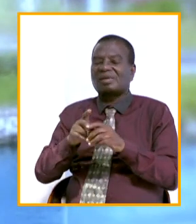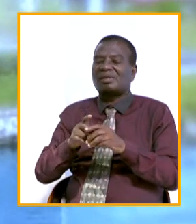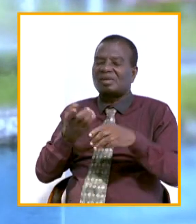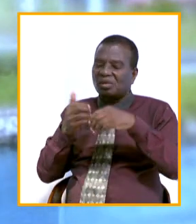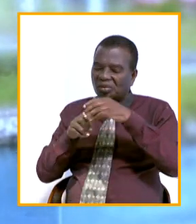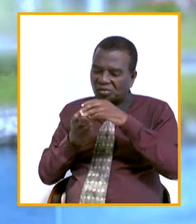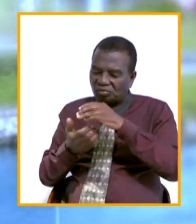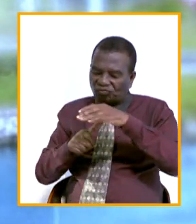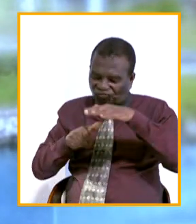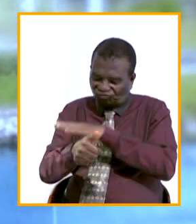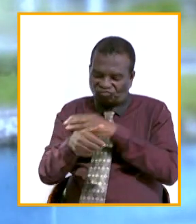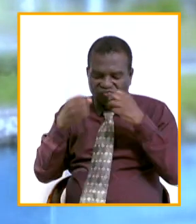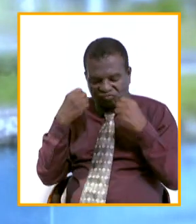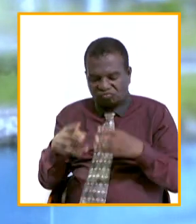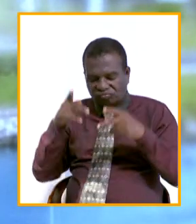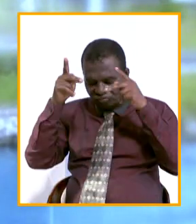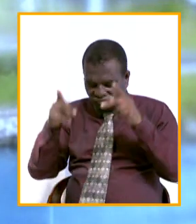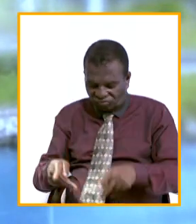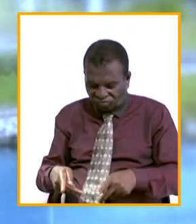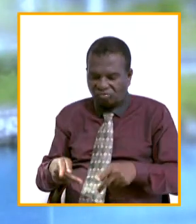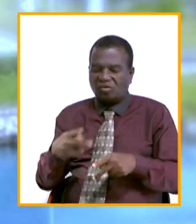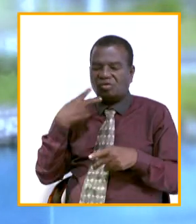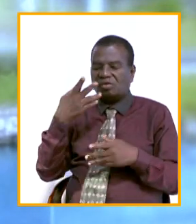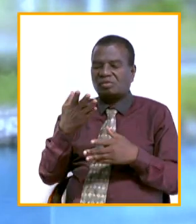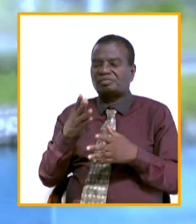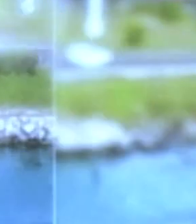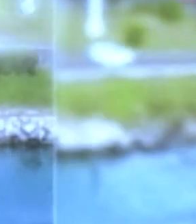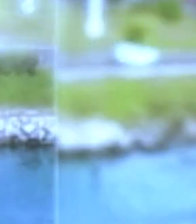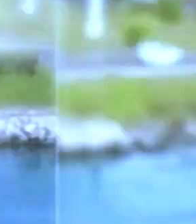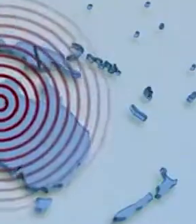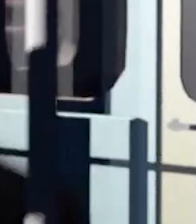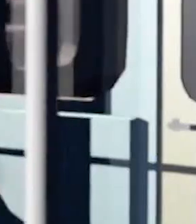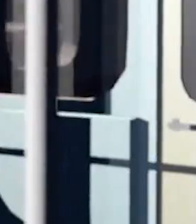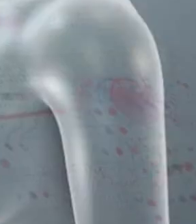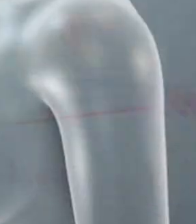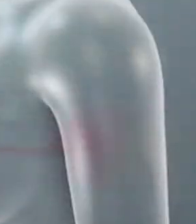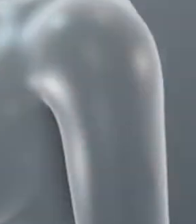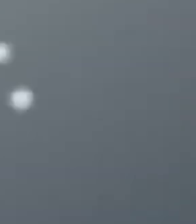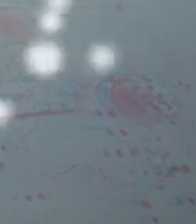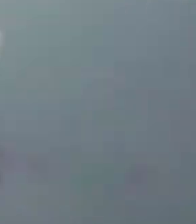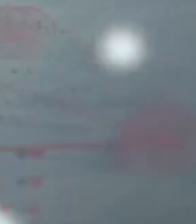a tué 6,11 millions de personnes à travers le monde.